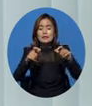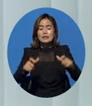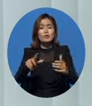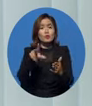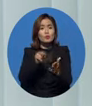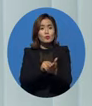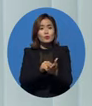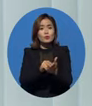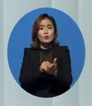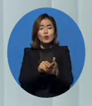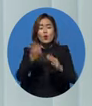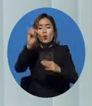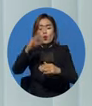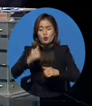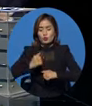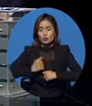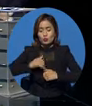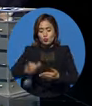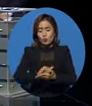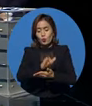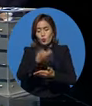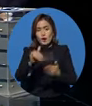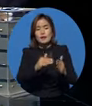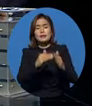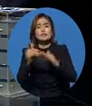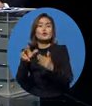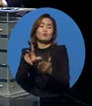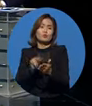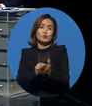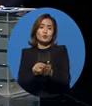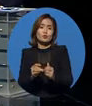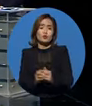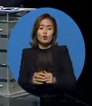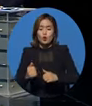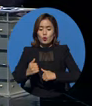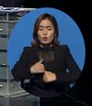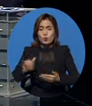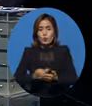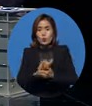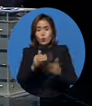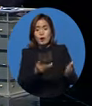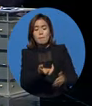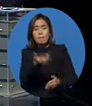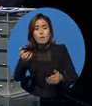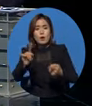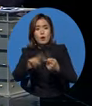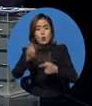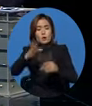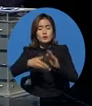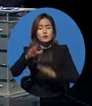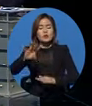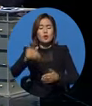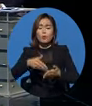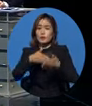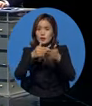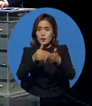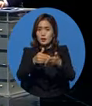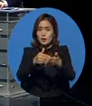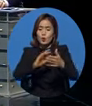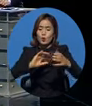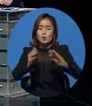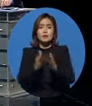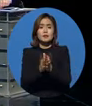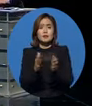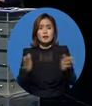광주 군 공항 이전 문제입니다 궁금한 이전 사업은 2014년 광주시가 처음 제한하면서 논의가